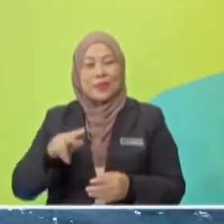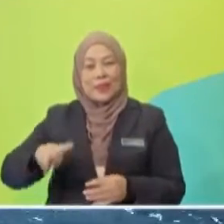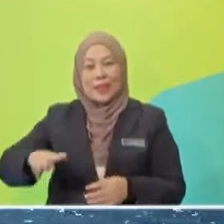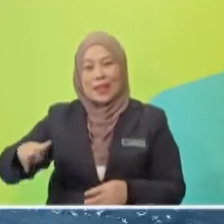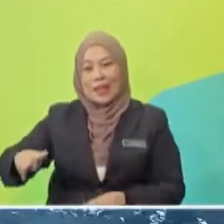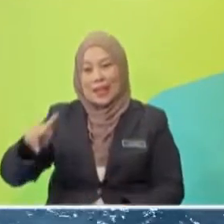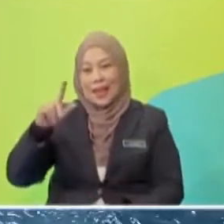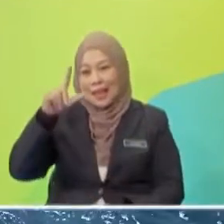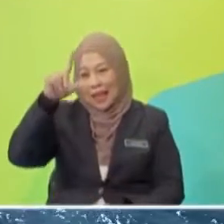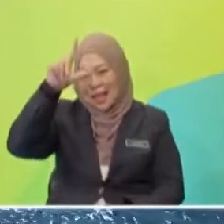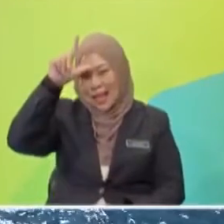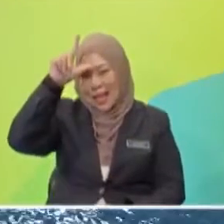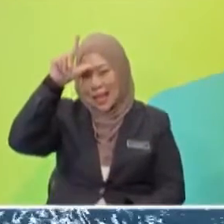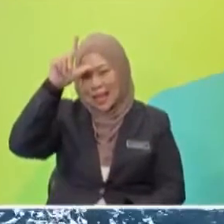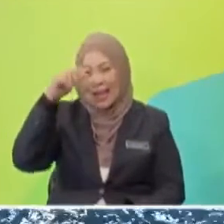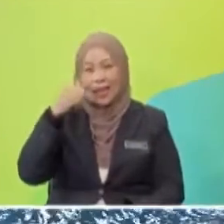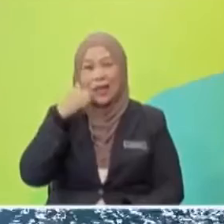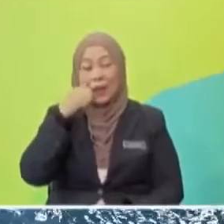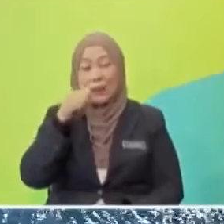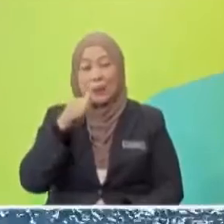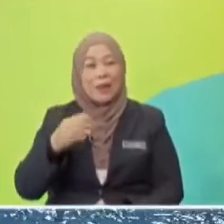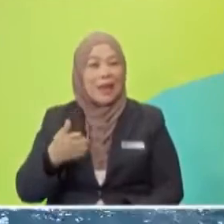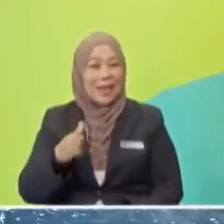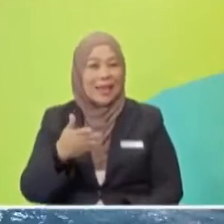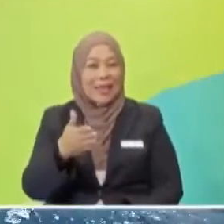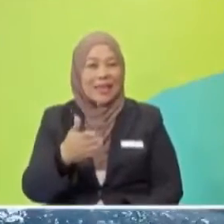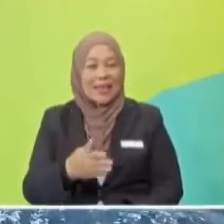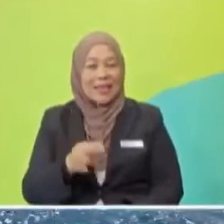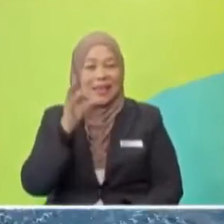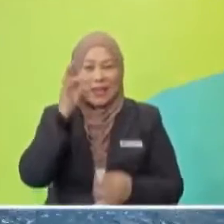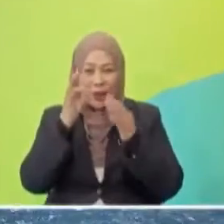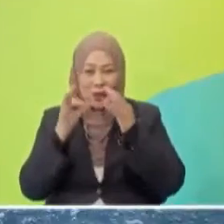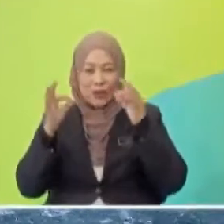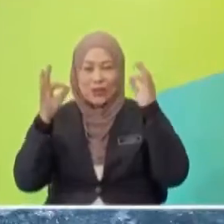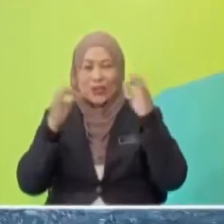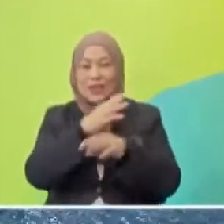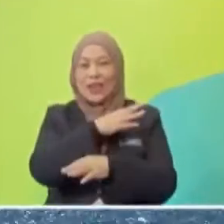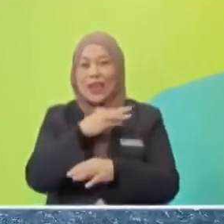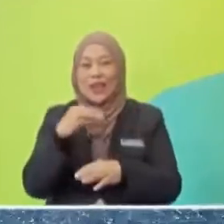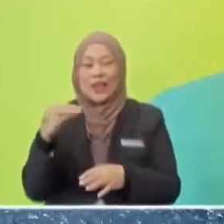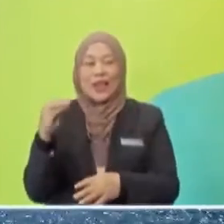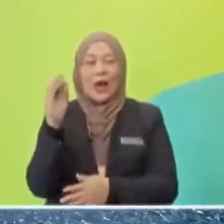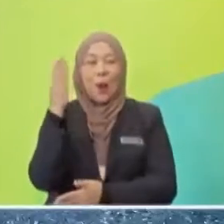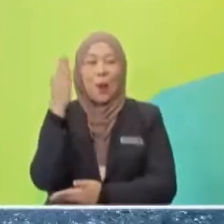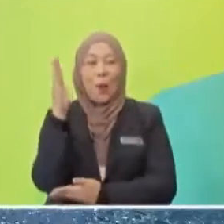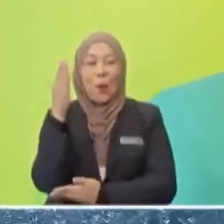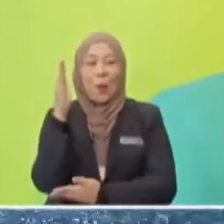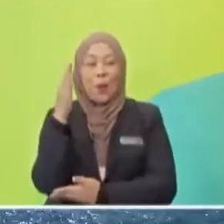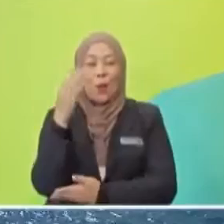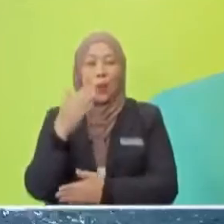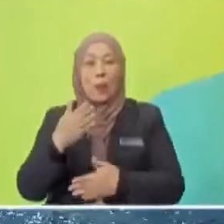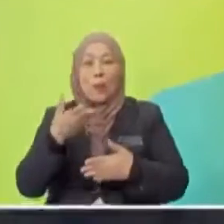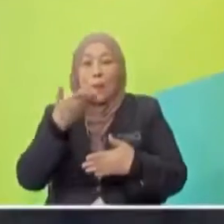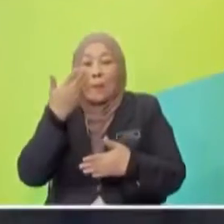lelaki ikan kucing dan tumbuh-tumbuhan bernafas